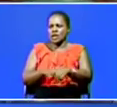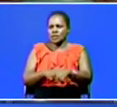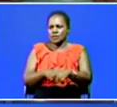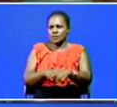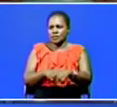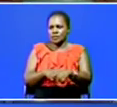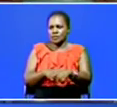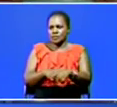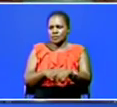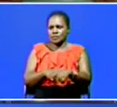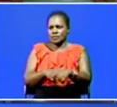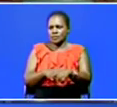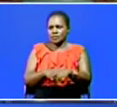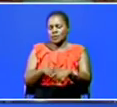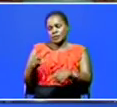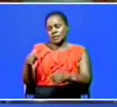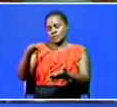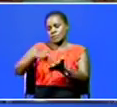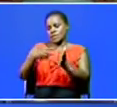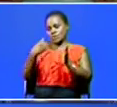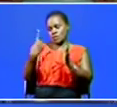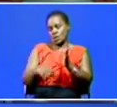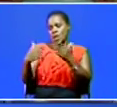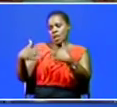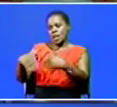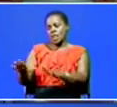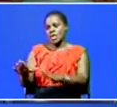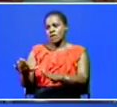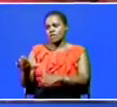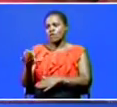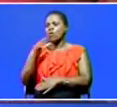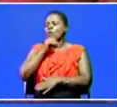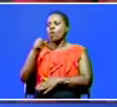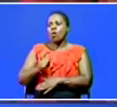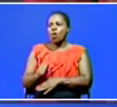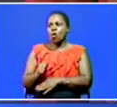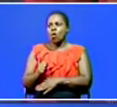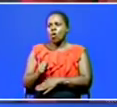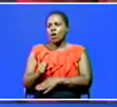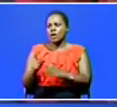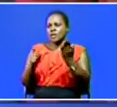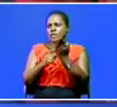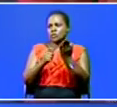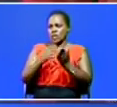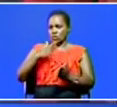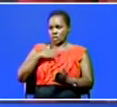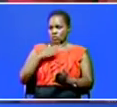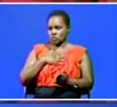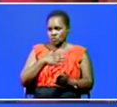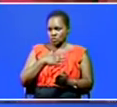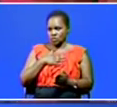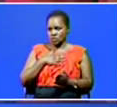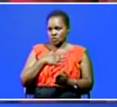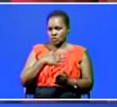Simsalani upitao. Na hiyo ni kusema tusiwache msala mpachao ni Kiswahili wetu.